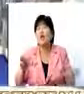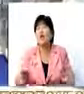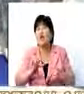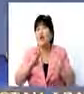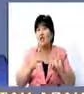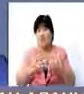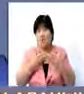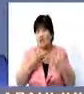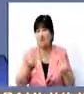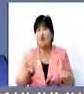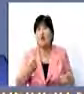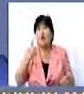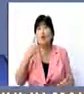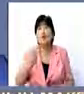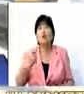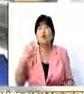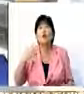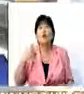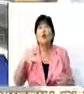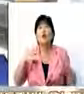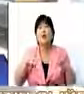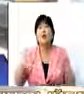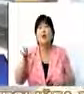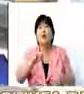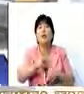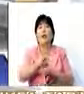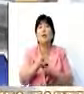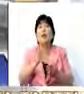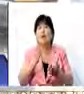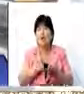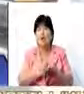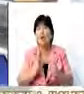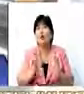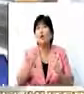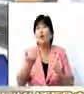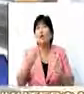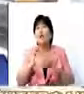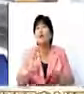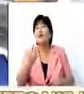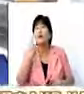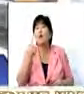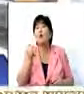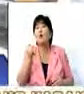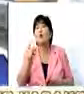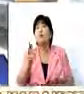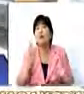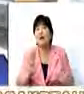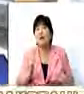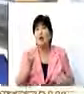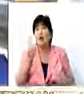нәтиже шықпауда. 151 автокөлік бәрінде қамтамасыз етілген, бірақ оның ішінде жалғыз 11 ғана